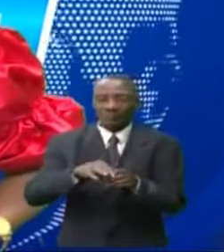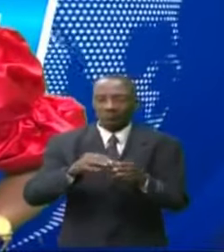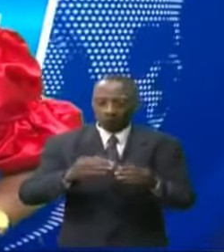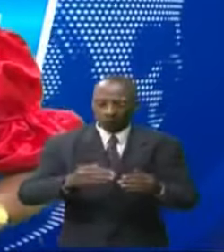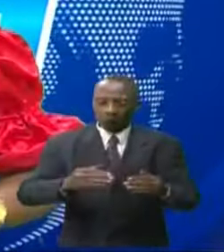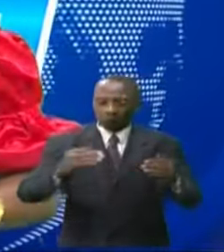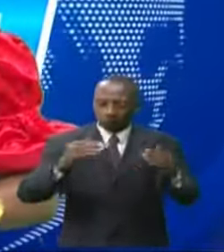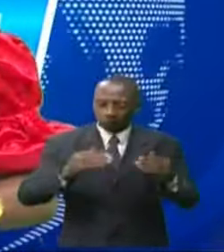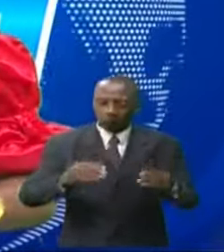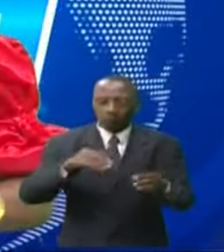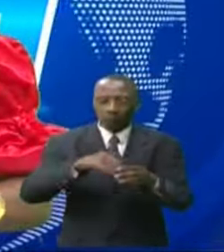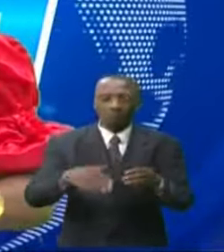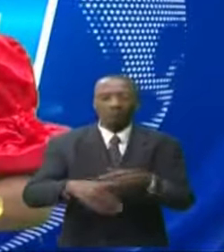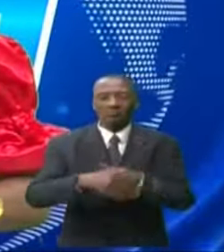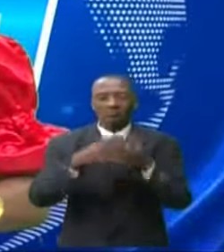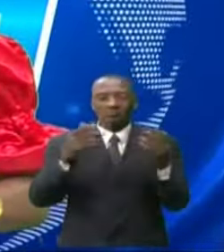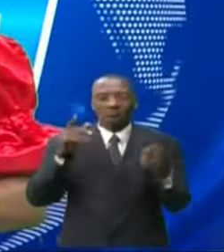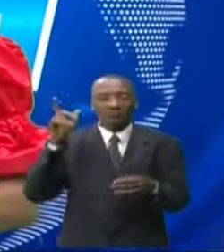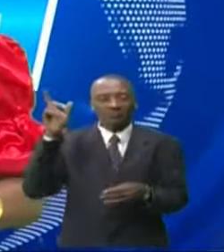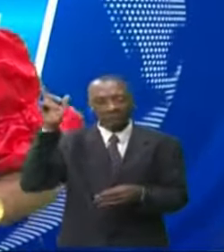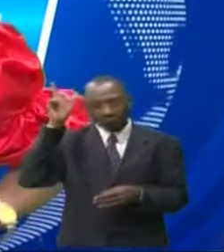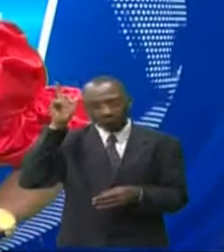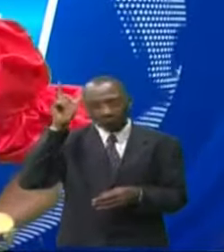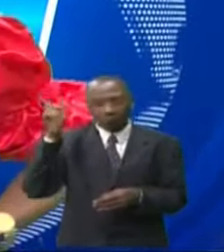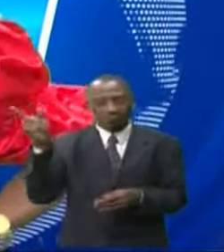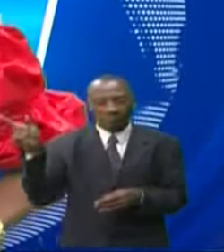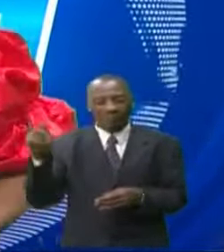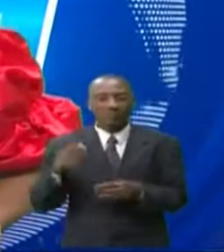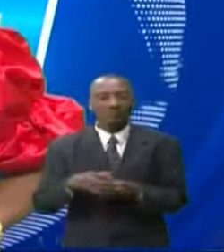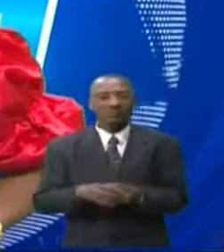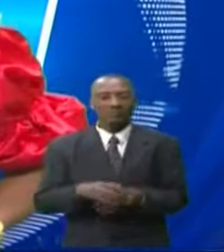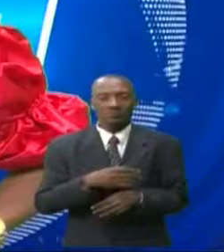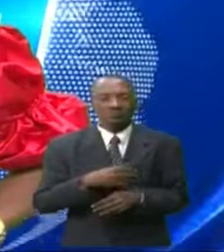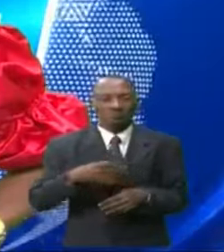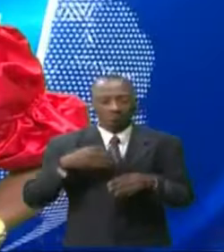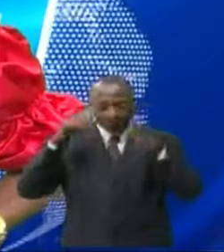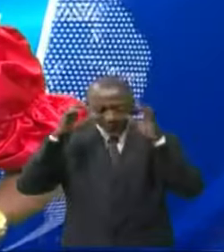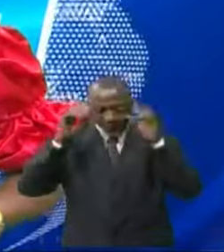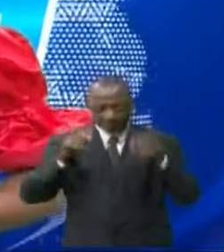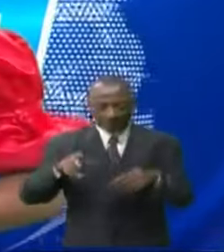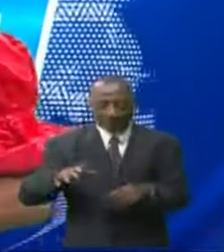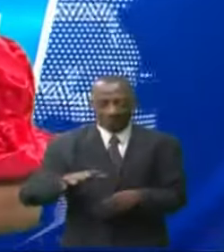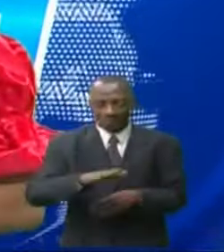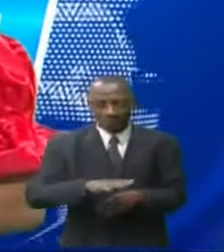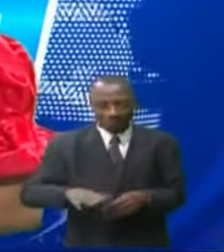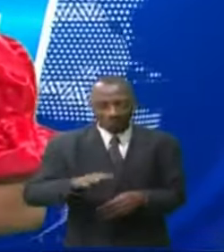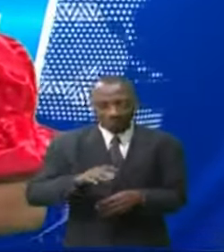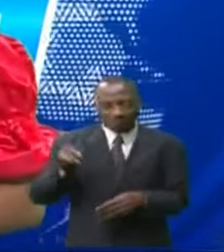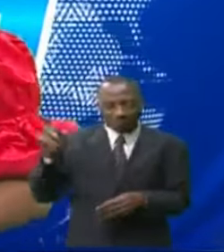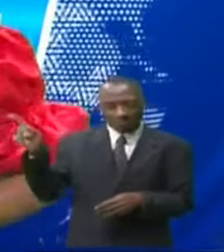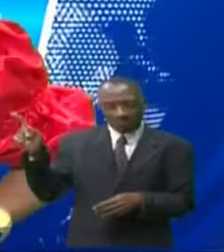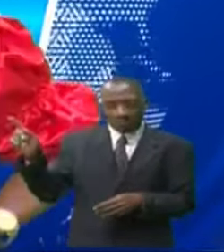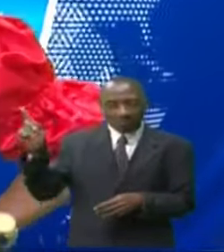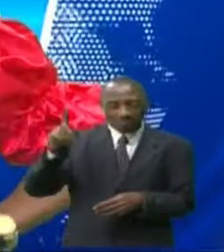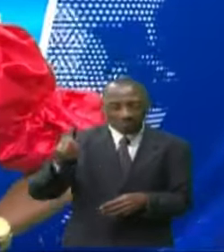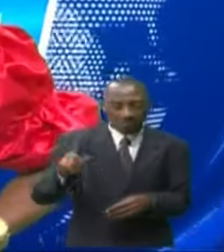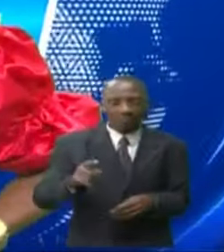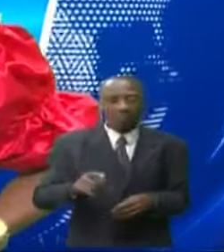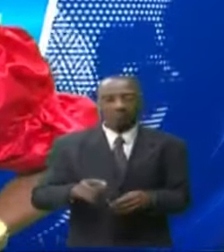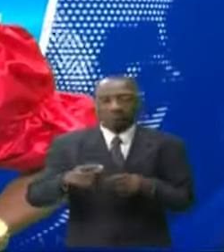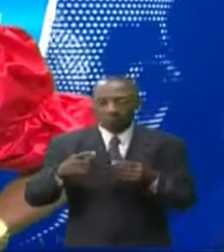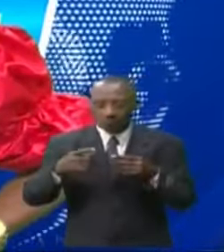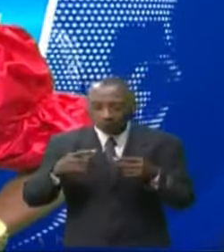l'ubumbachi vision fashie rénovée et son président national kalimoui ont repris du service pour prêcher les